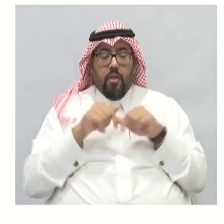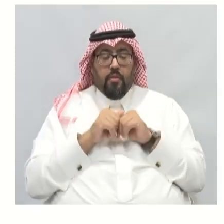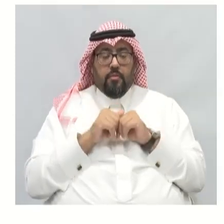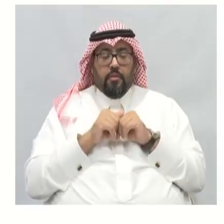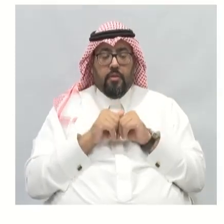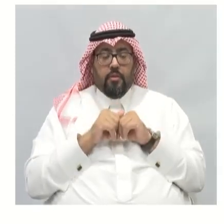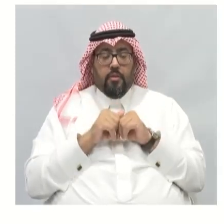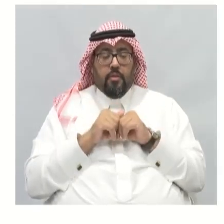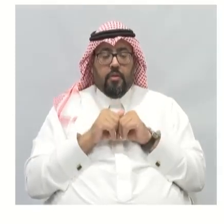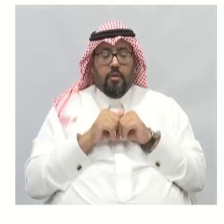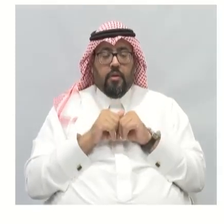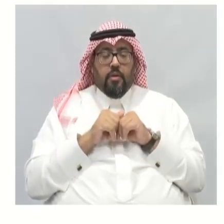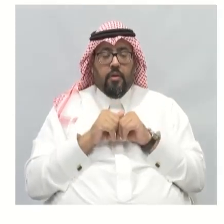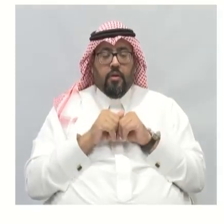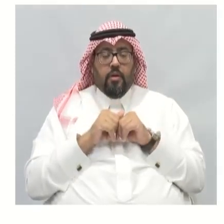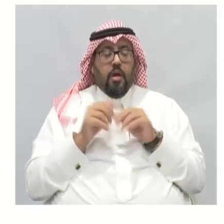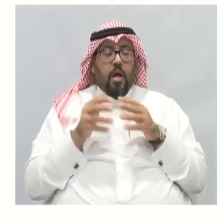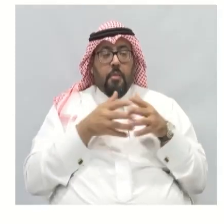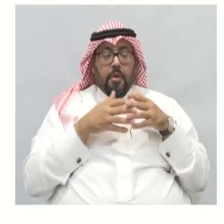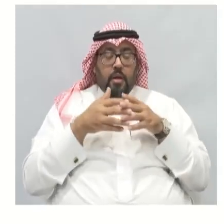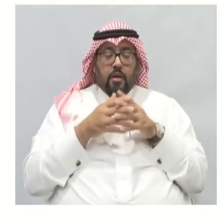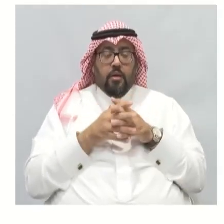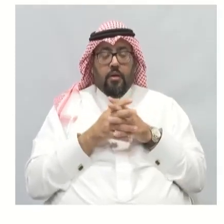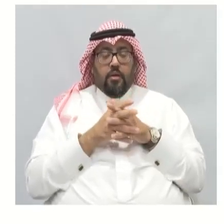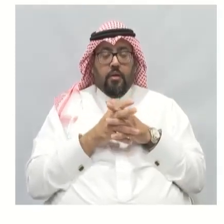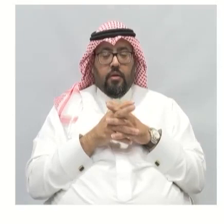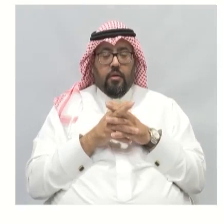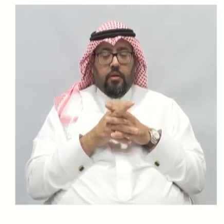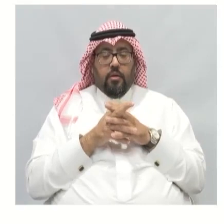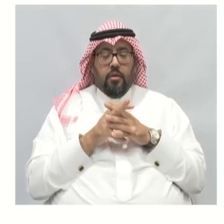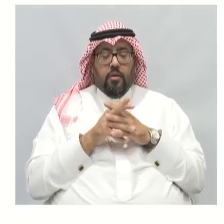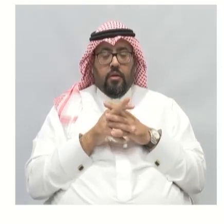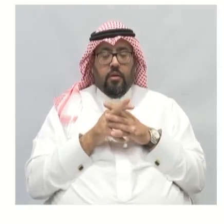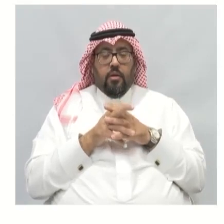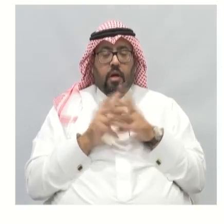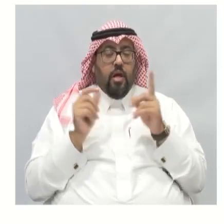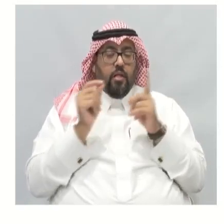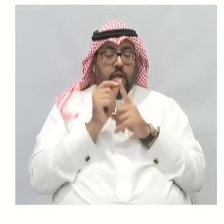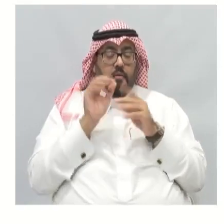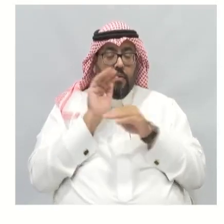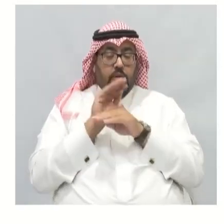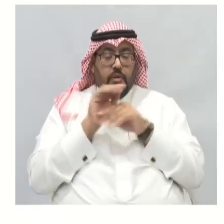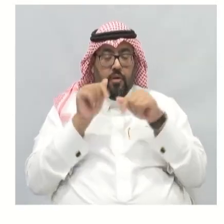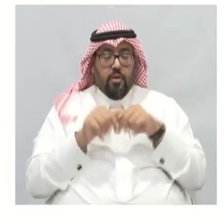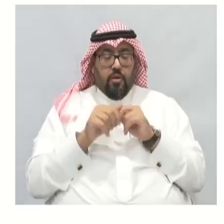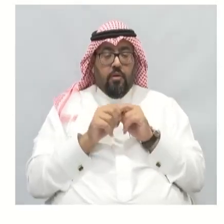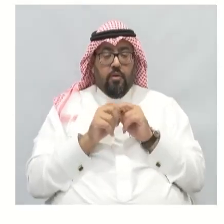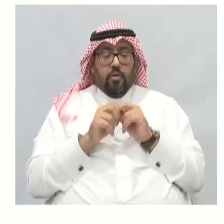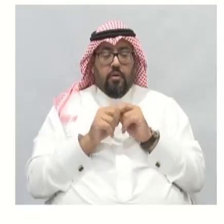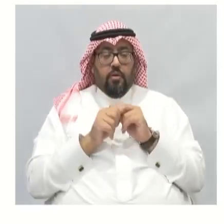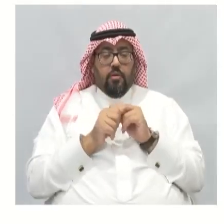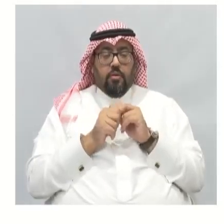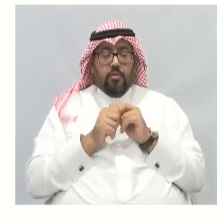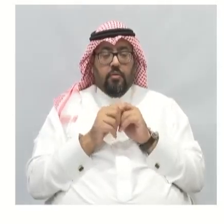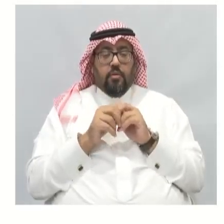عن اقتصاد الولايات المتحده الامريكيه اهداف درسنا هذا اليوم